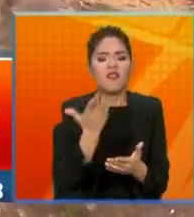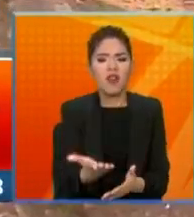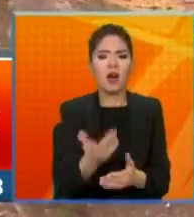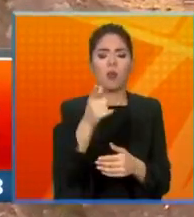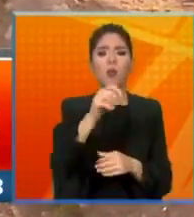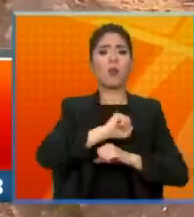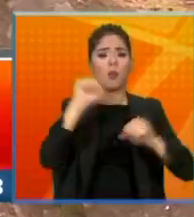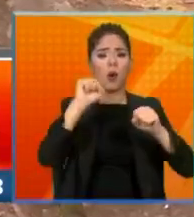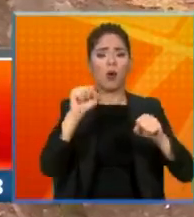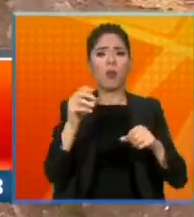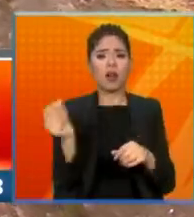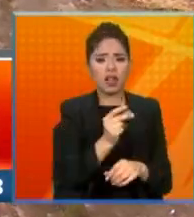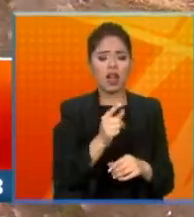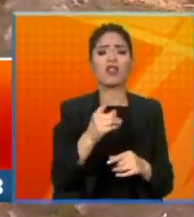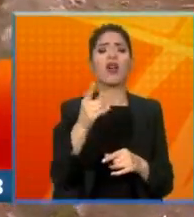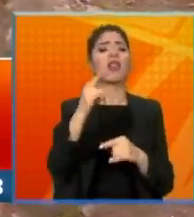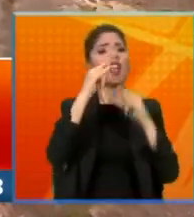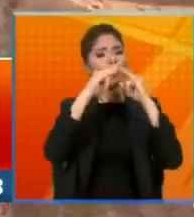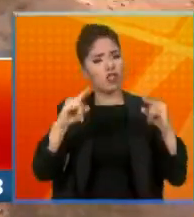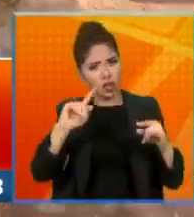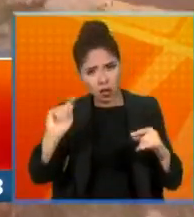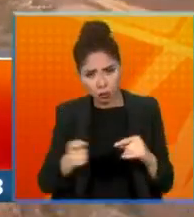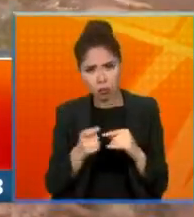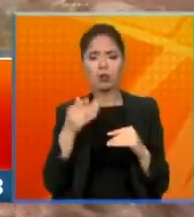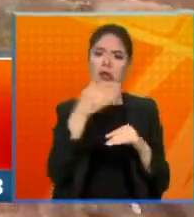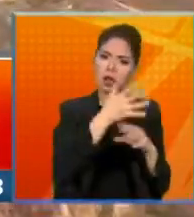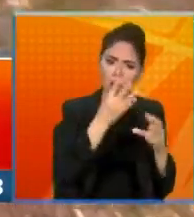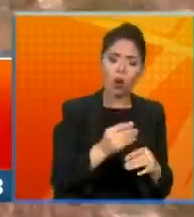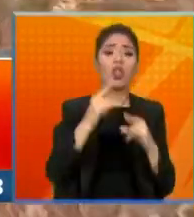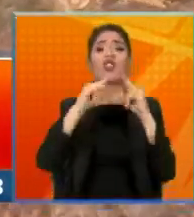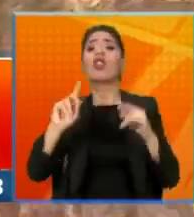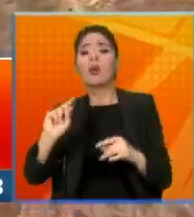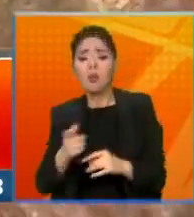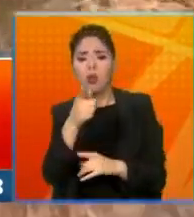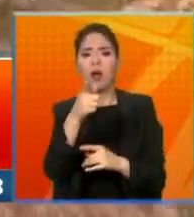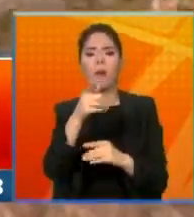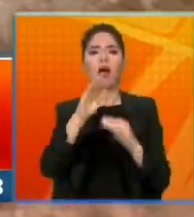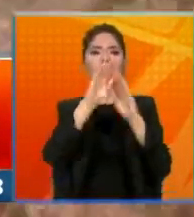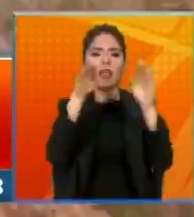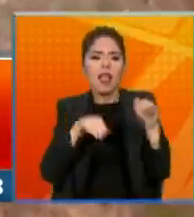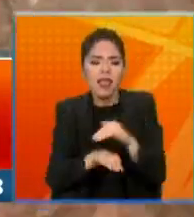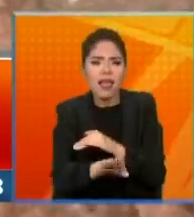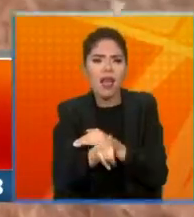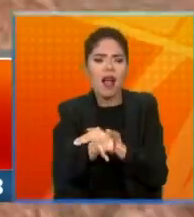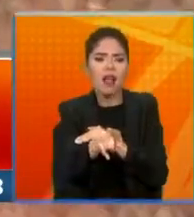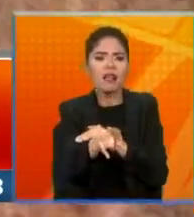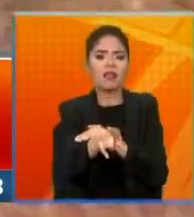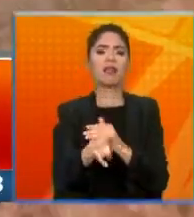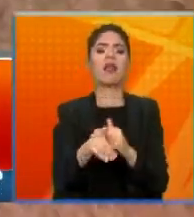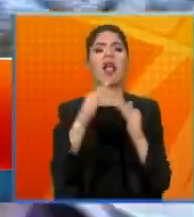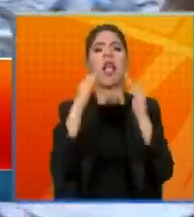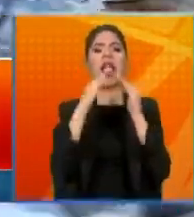Bombardımandan kaçanların bazıları çadır buldu, o çadırlara sığındı. Çadır bulamayanlarsa işte böyle yeraltı